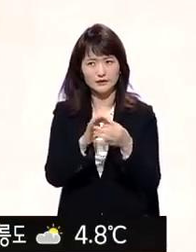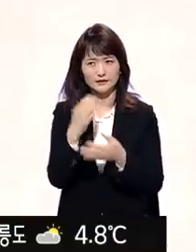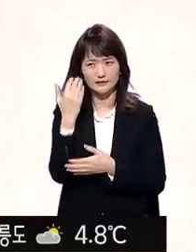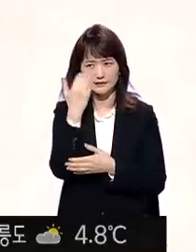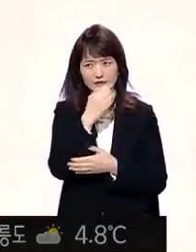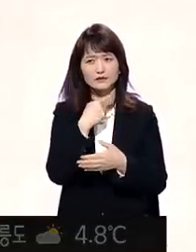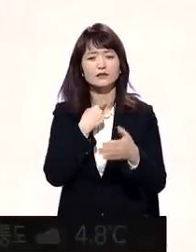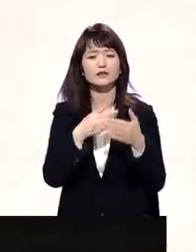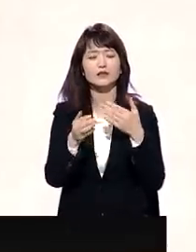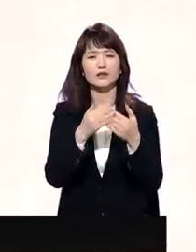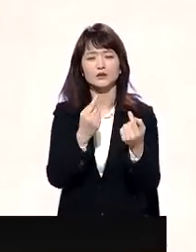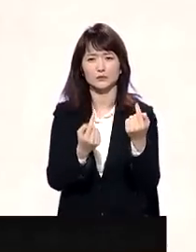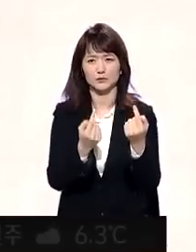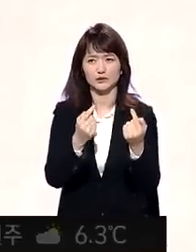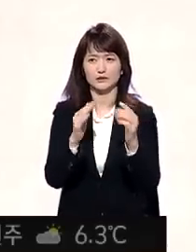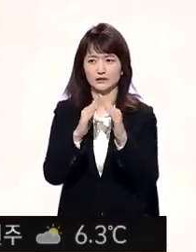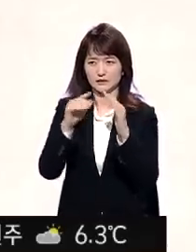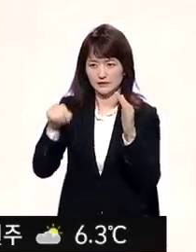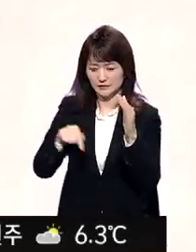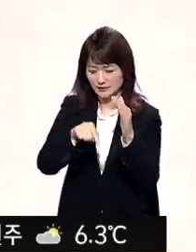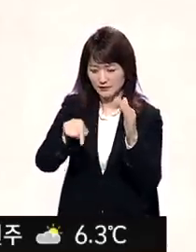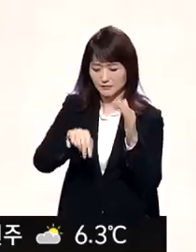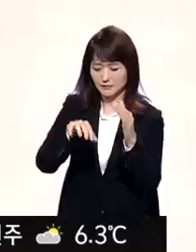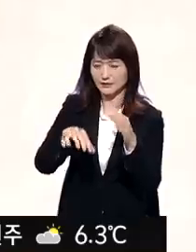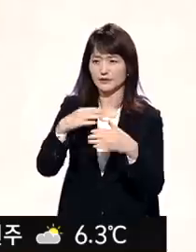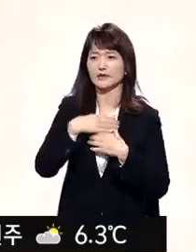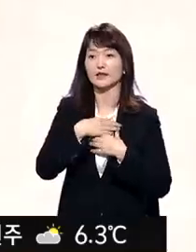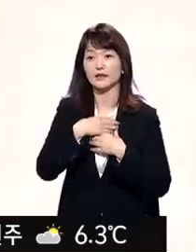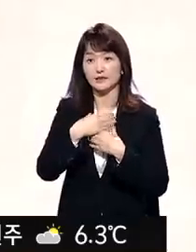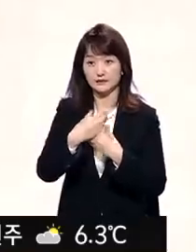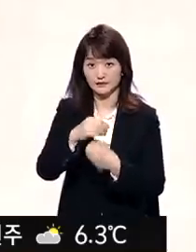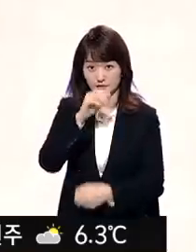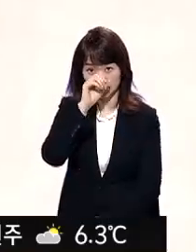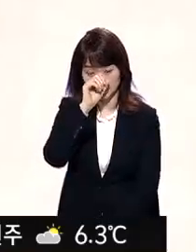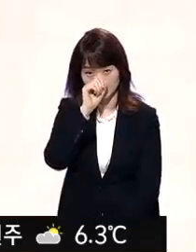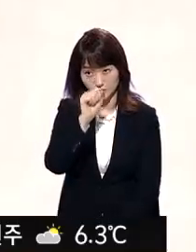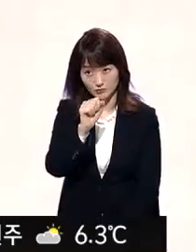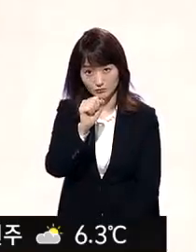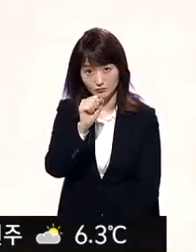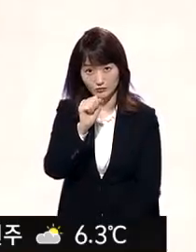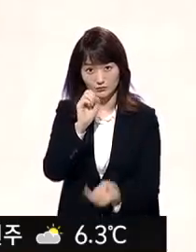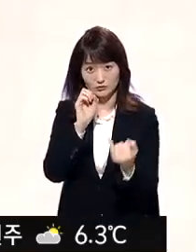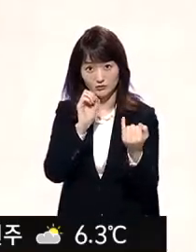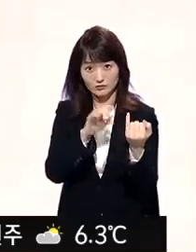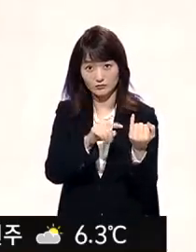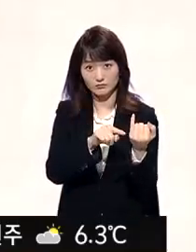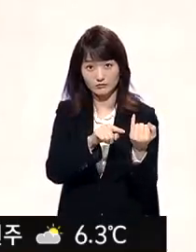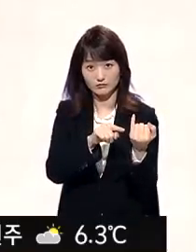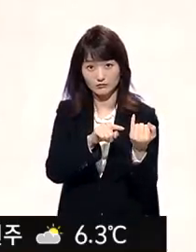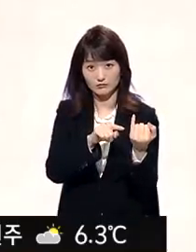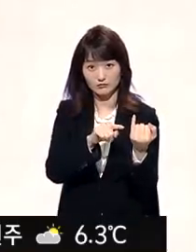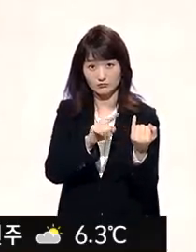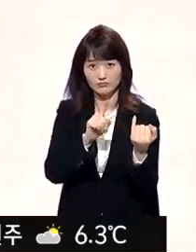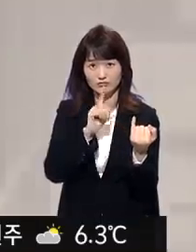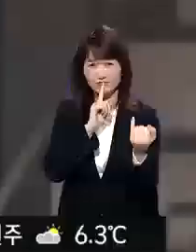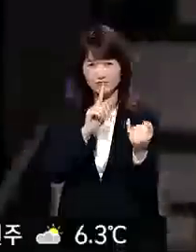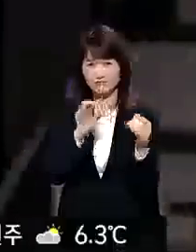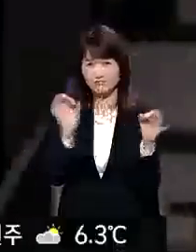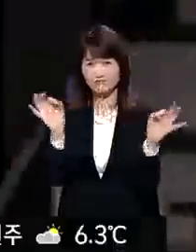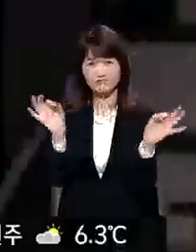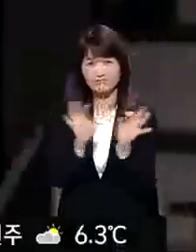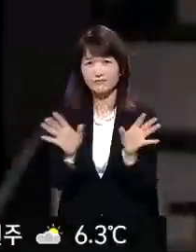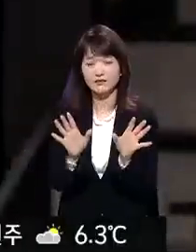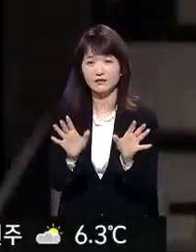것보다 집에서 안전하게 하면 좋겠다라고 했다라고 합니다. 이게 말이 되는